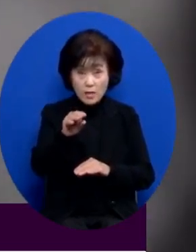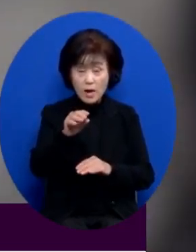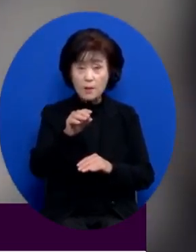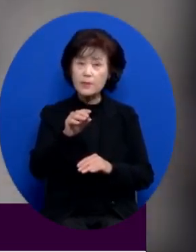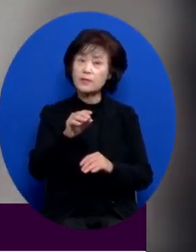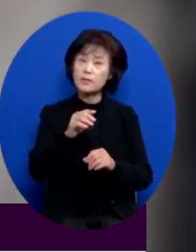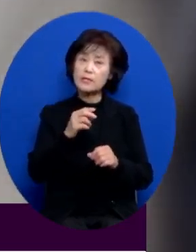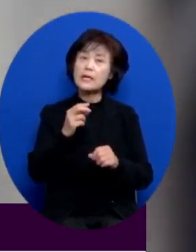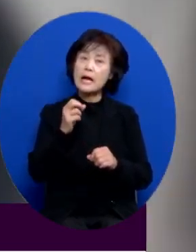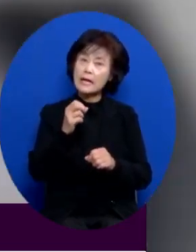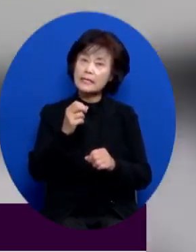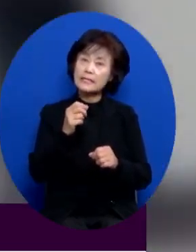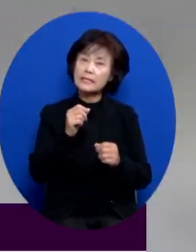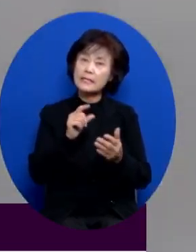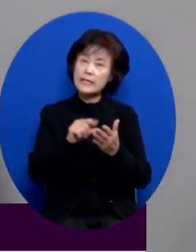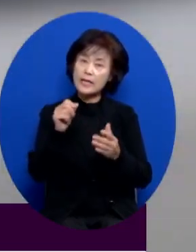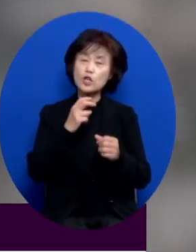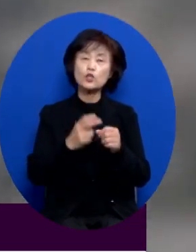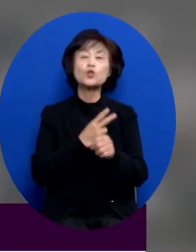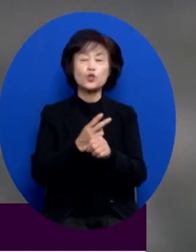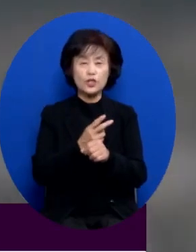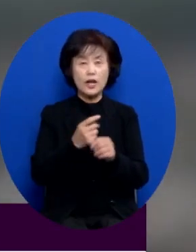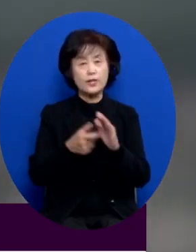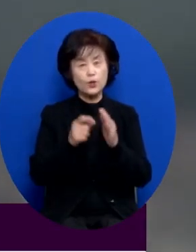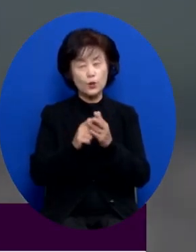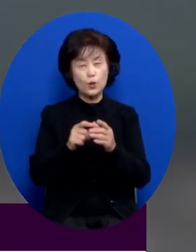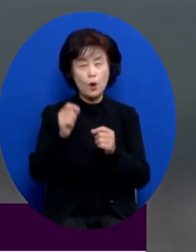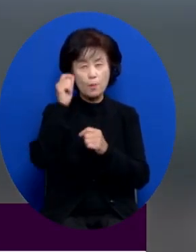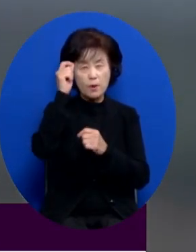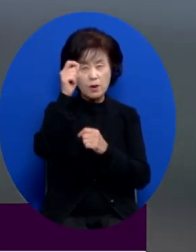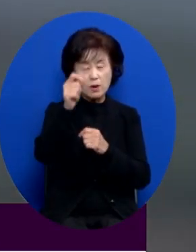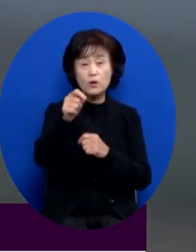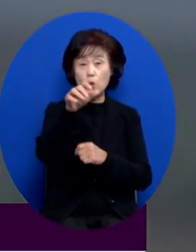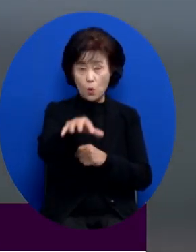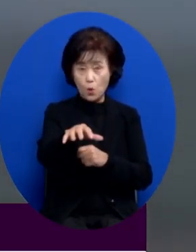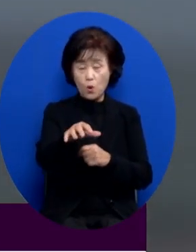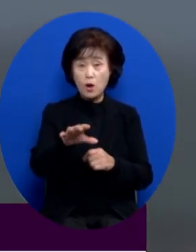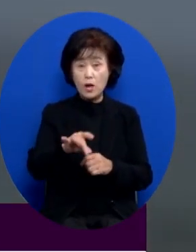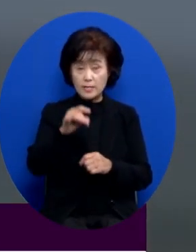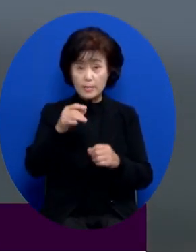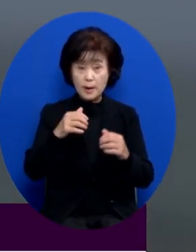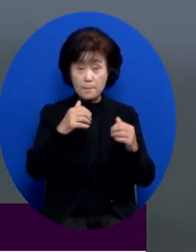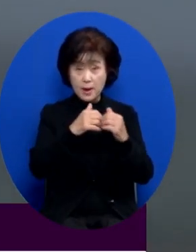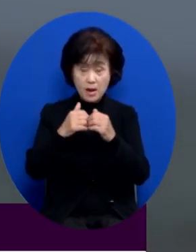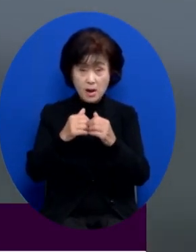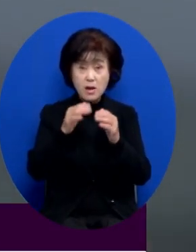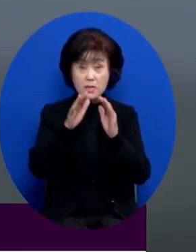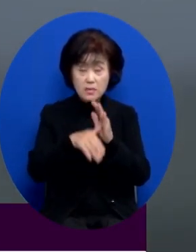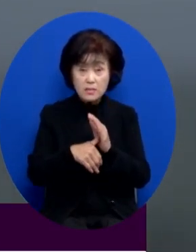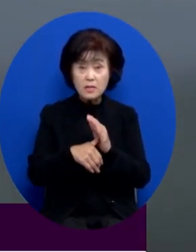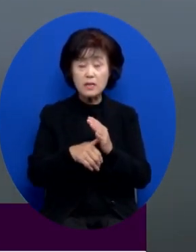따로 나 있으니까 한 2시간 정도 걸리는 먼 거리입니다. 처음 7일 작전이 시작됐을 때